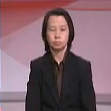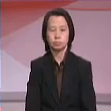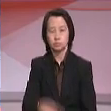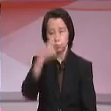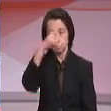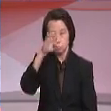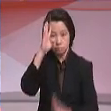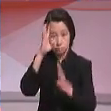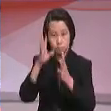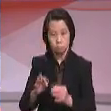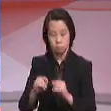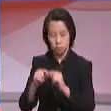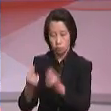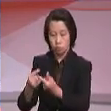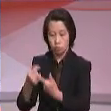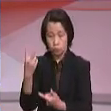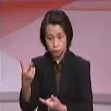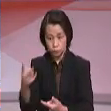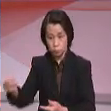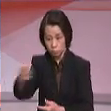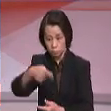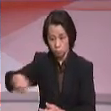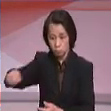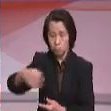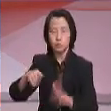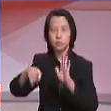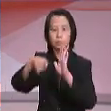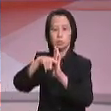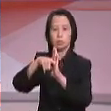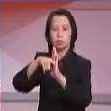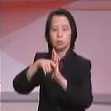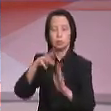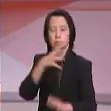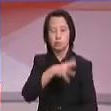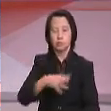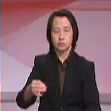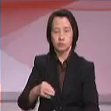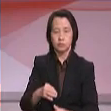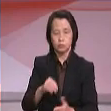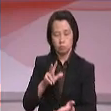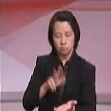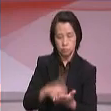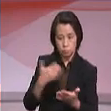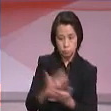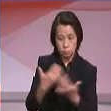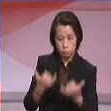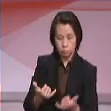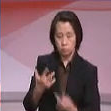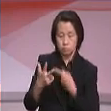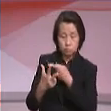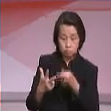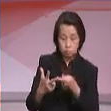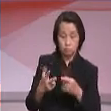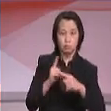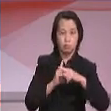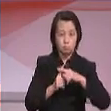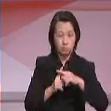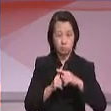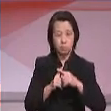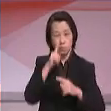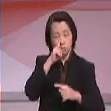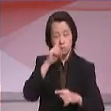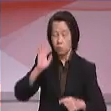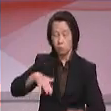Bagi keputusan, kumpulan kedua pula kesemuanya adalah negatif. Manakala status terkini tiga pemain yang didapati positif itu